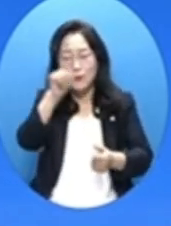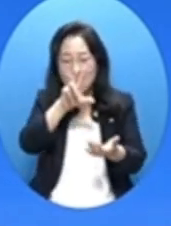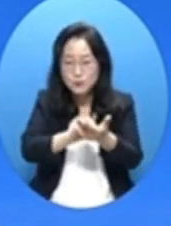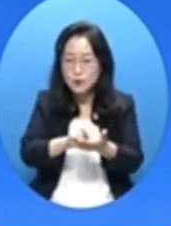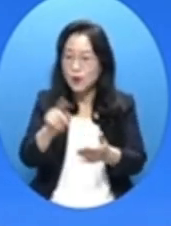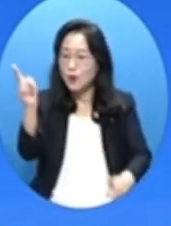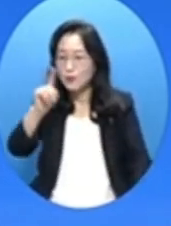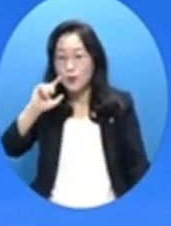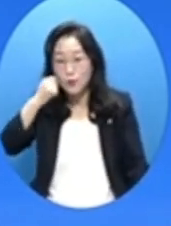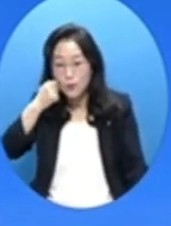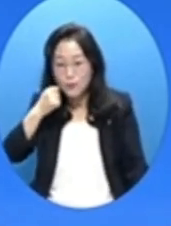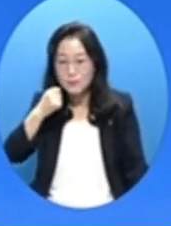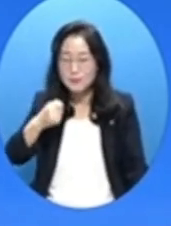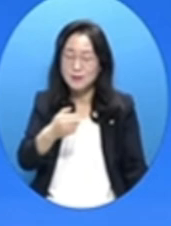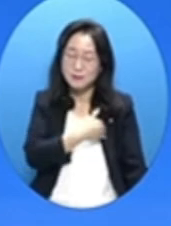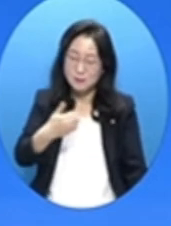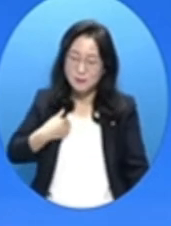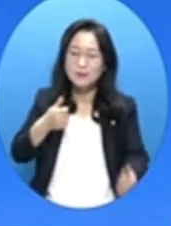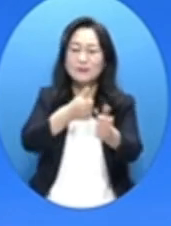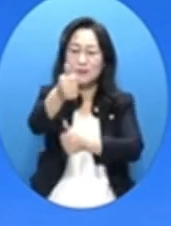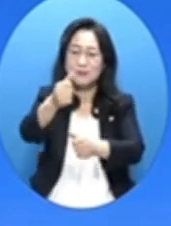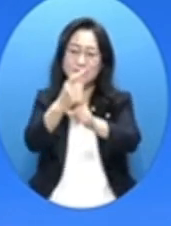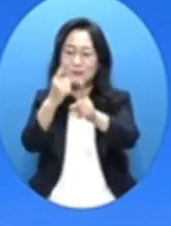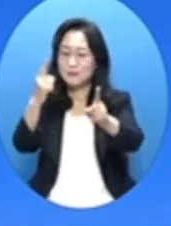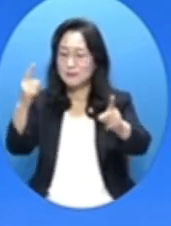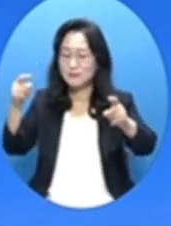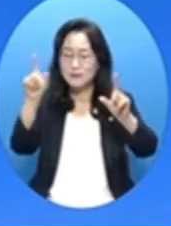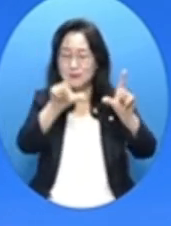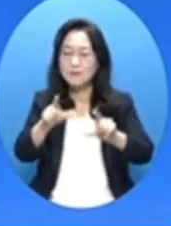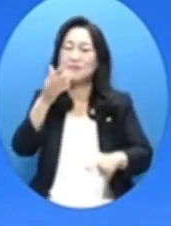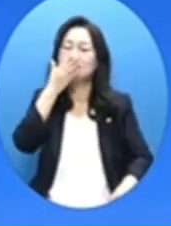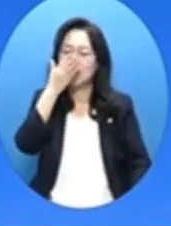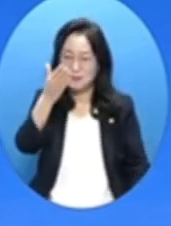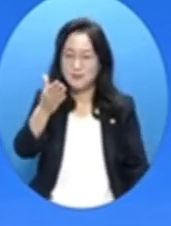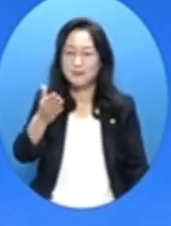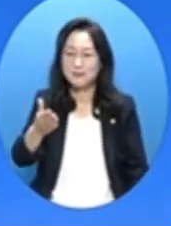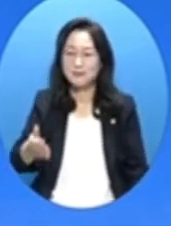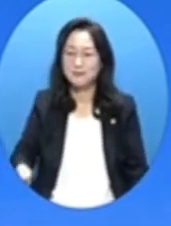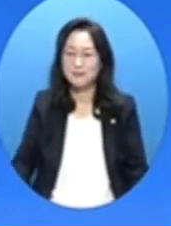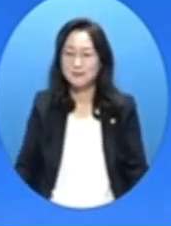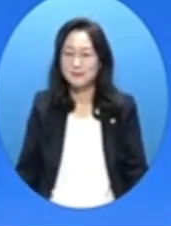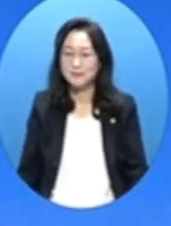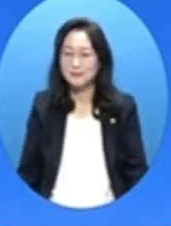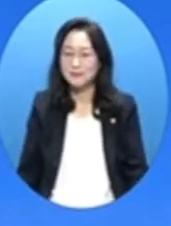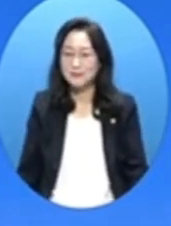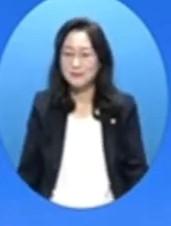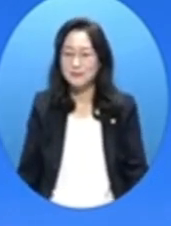그 어떤 어려움도 넉넉히 이기고 승리하는 삶을 살아갈 수 있게 되는 것입니다.